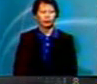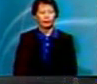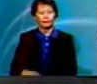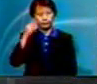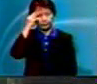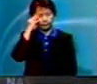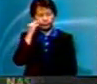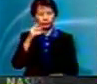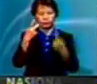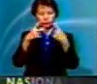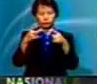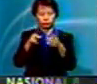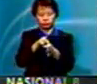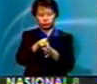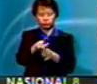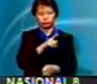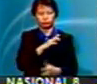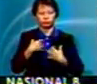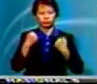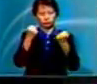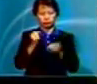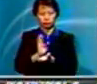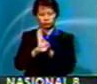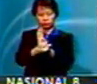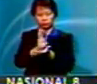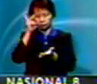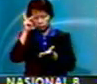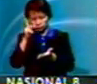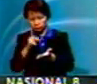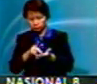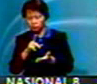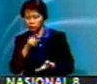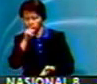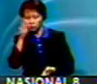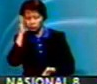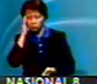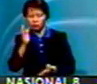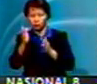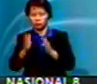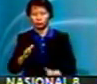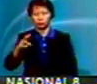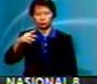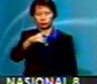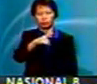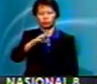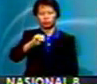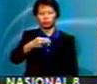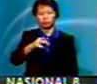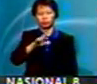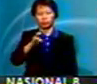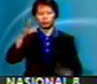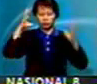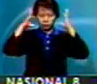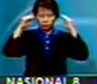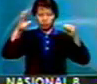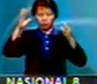Pengalaman 12 pakar forensik Kementerian Kesihatan yang membantu mengenal pasti mangsa nahas pesawat MH17 di Belanda